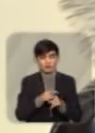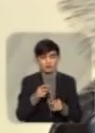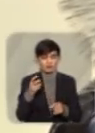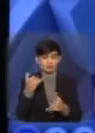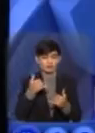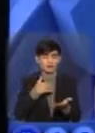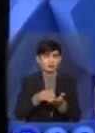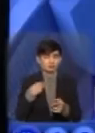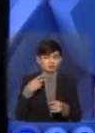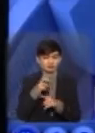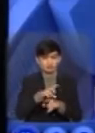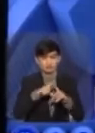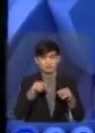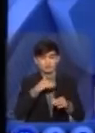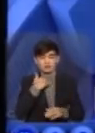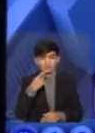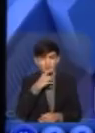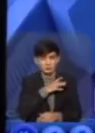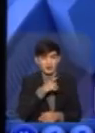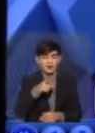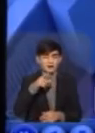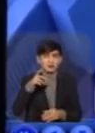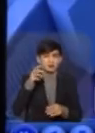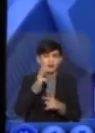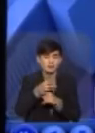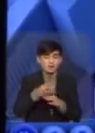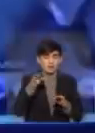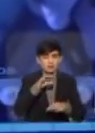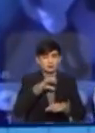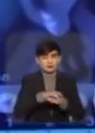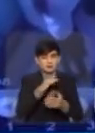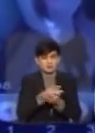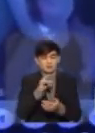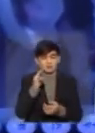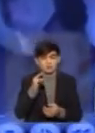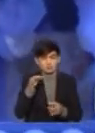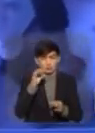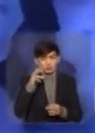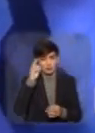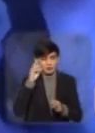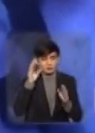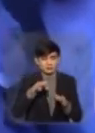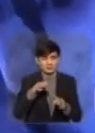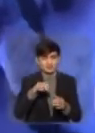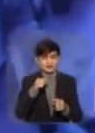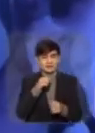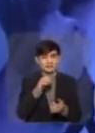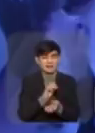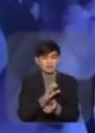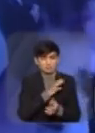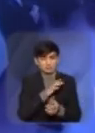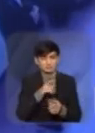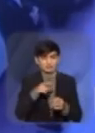ғой. Ал баланың мектептегі дәретханаға барғаны бейнебақылау камерасына түсіп қалыпты. Бала туалеттің ішін бұлғап тастағанын